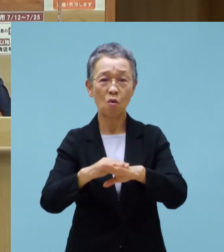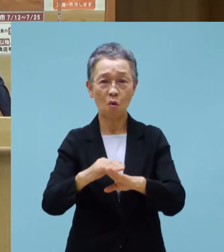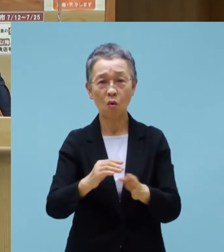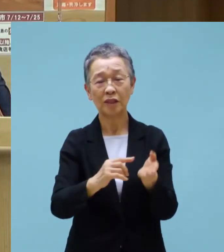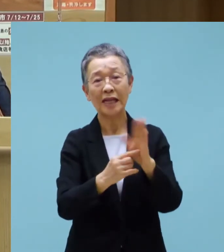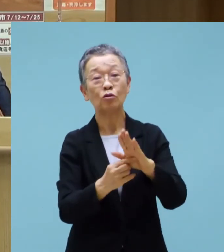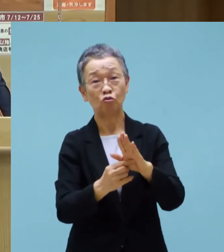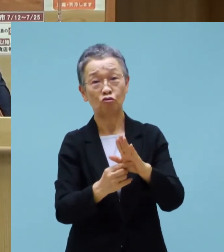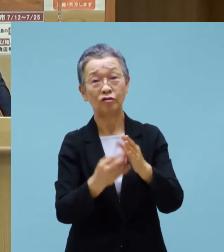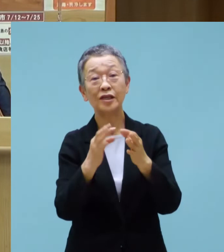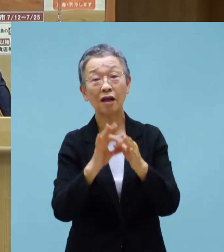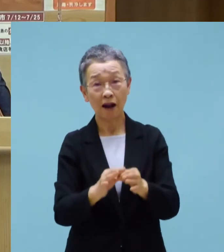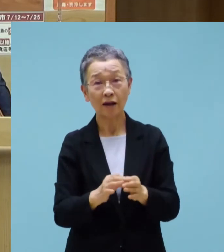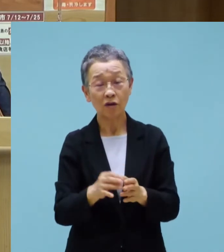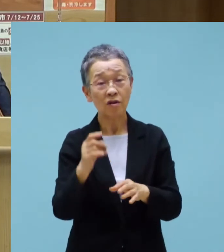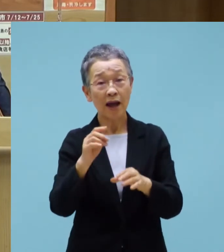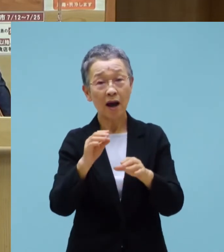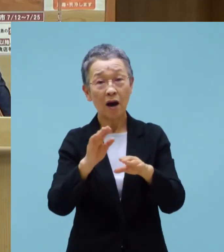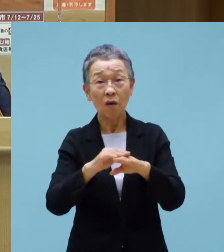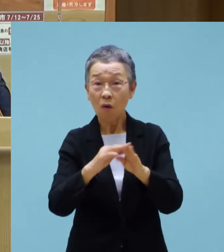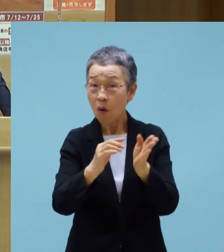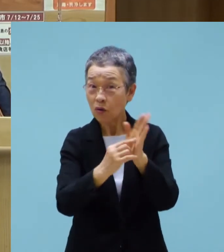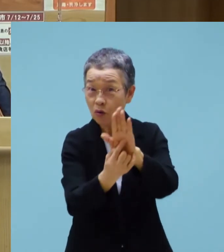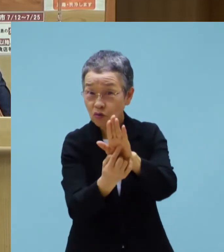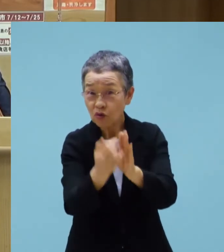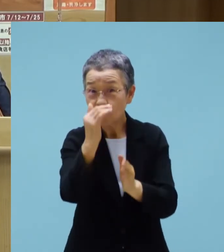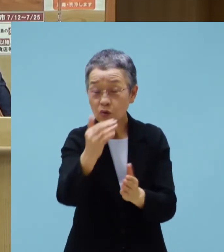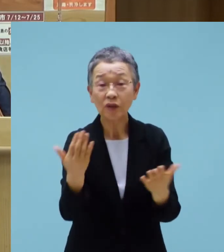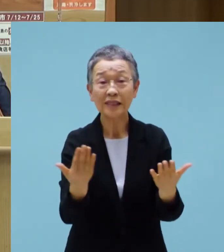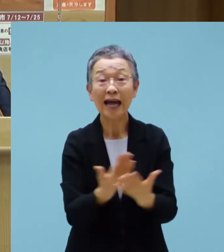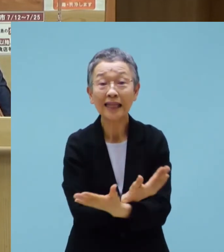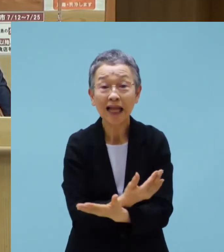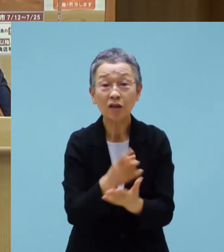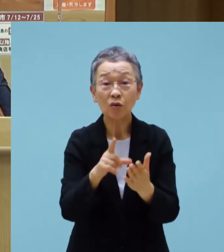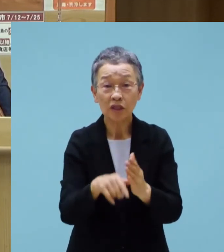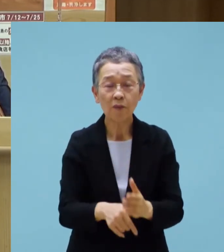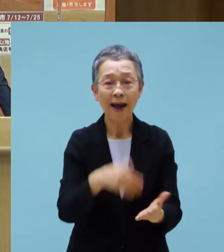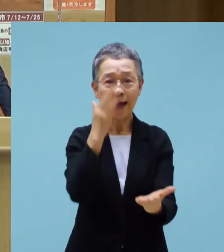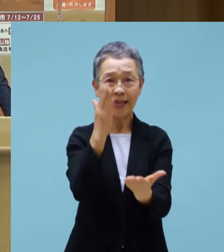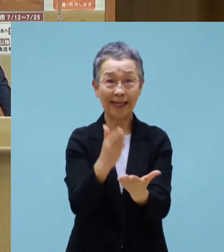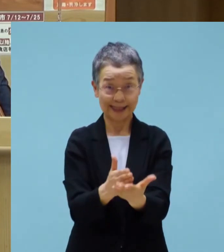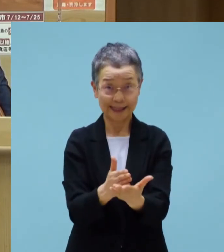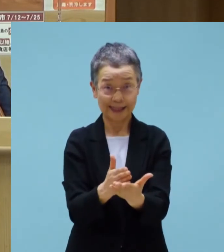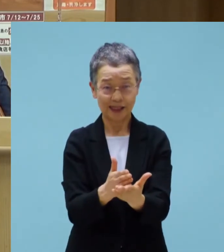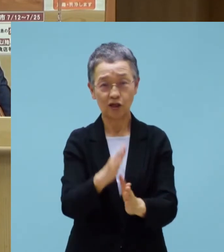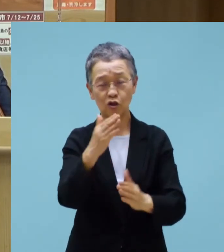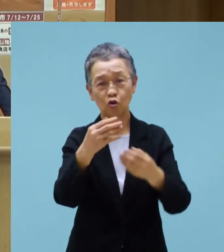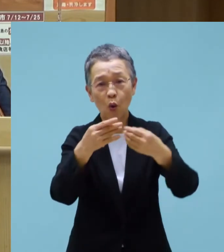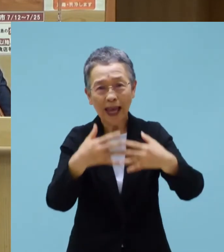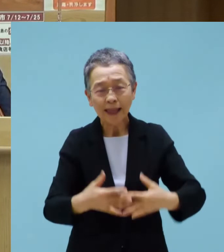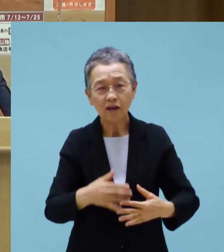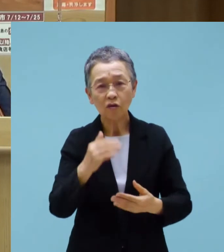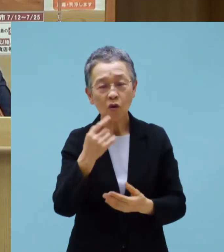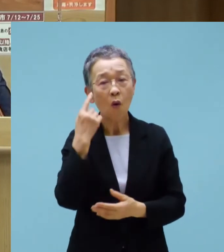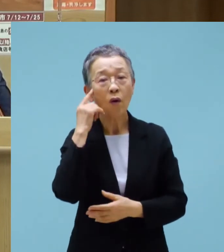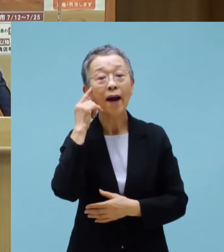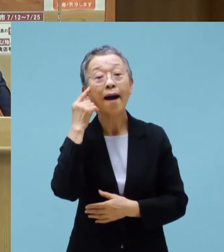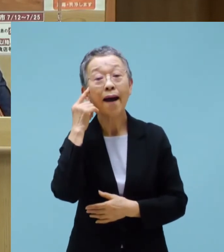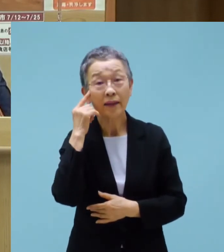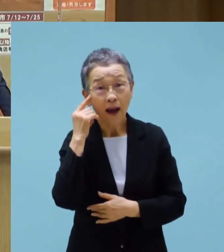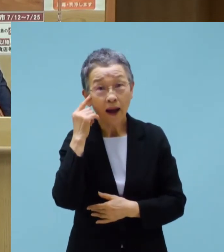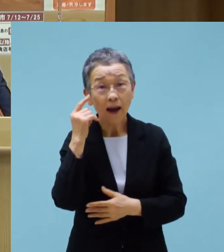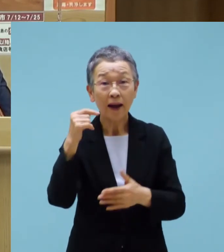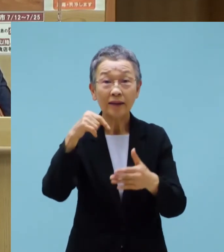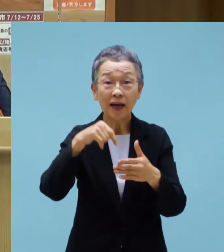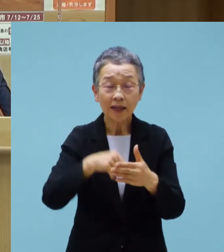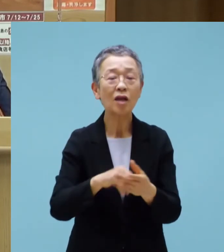ういった形の対応を取るということになれば、停止条件との関係性というものを考えた中での、対